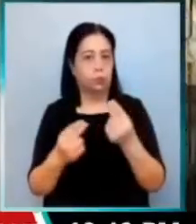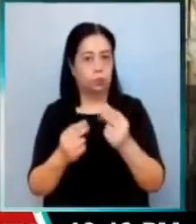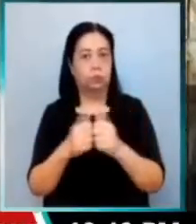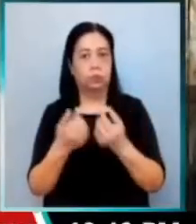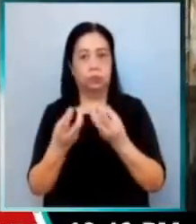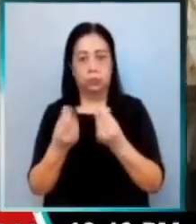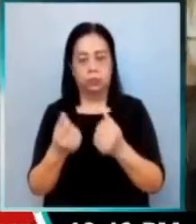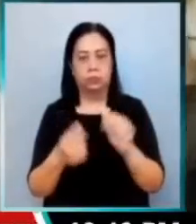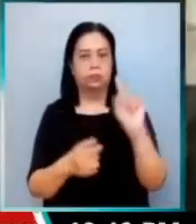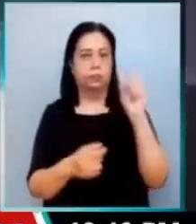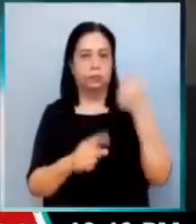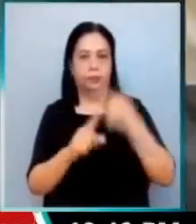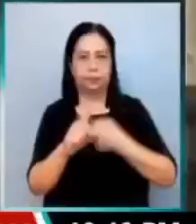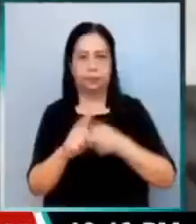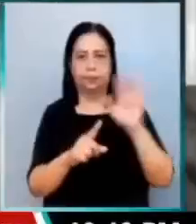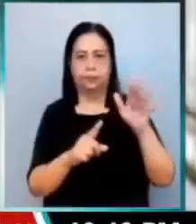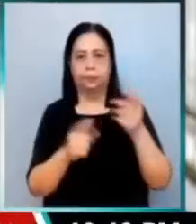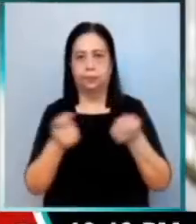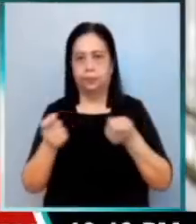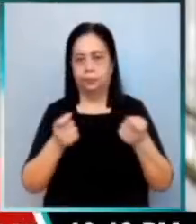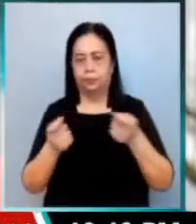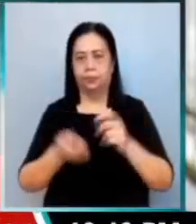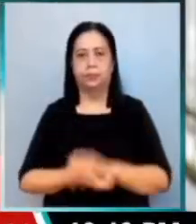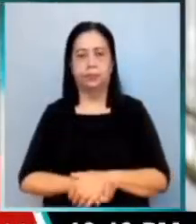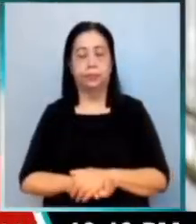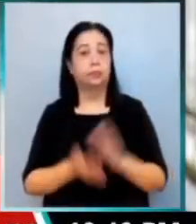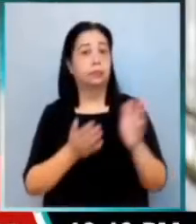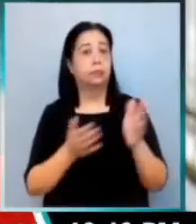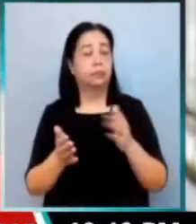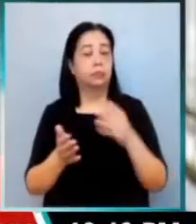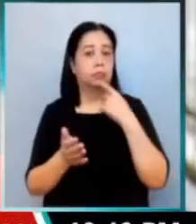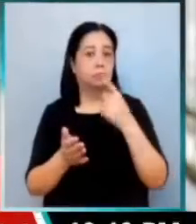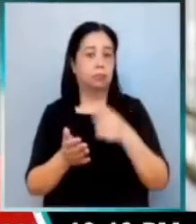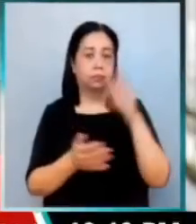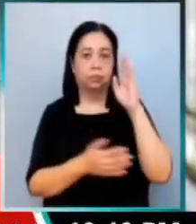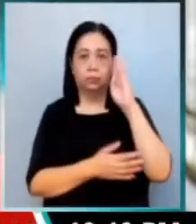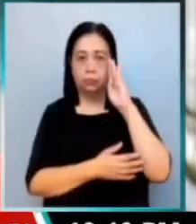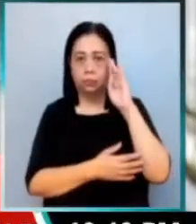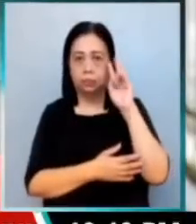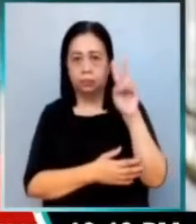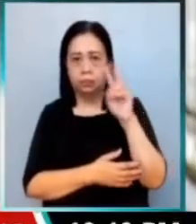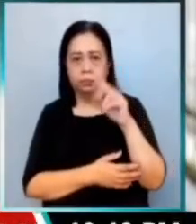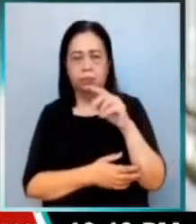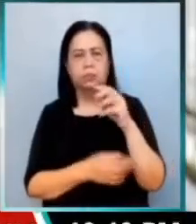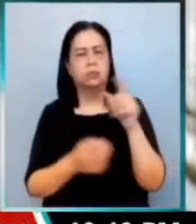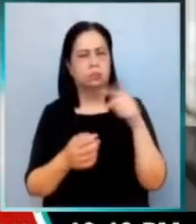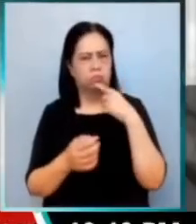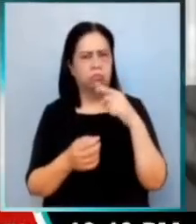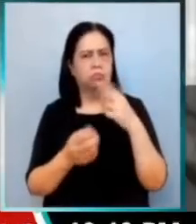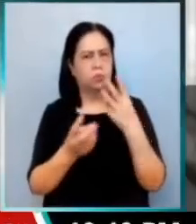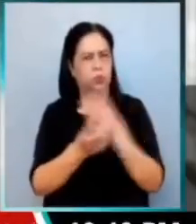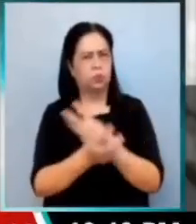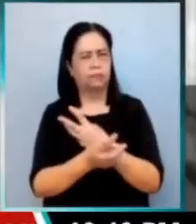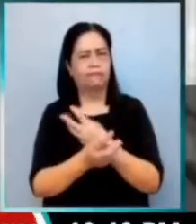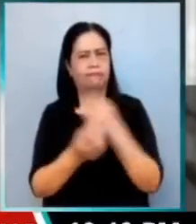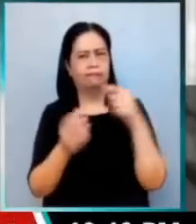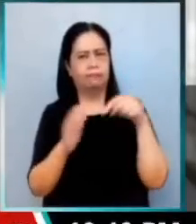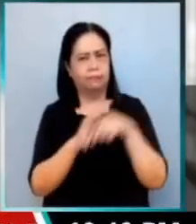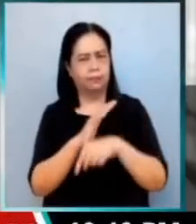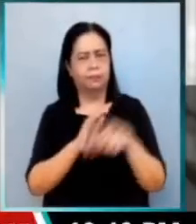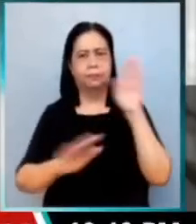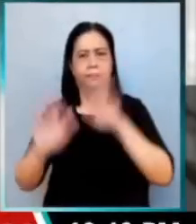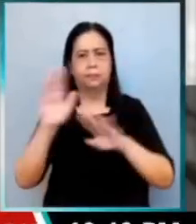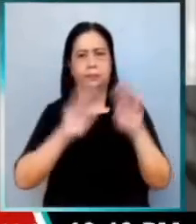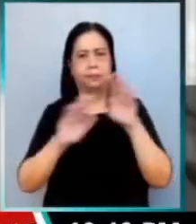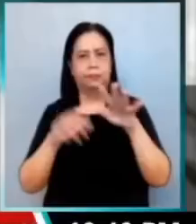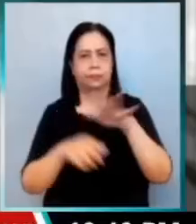buwan ng kanyang administrasyon. Nauna na sinabi ni President Marcos na malala at malawak ang suliranin sa sektor ng agrikultura.